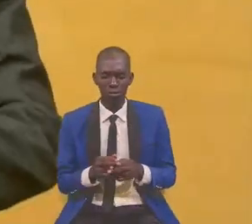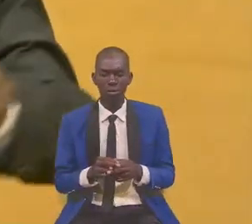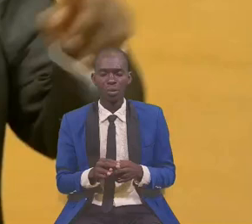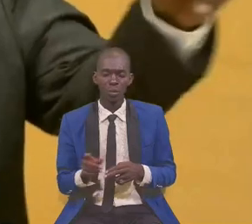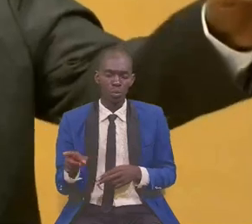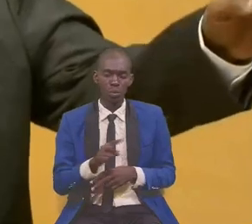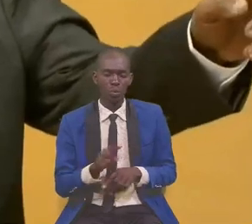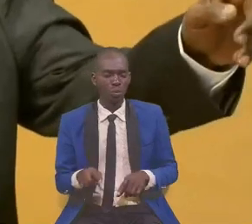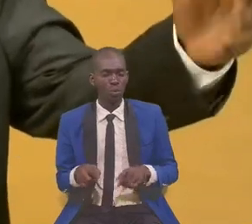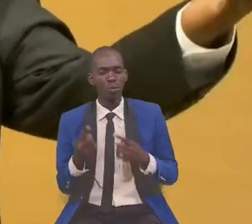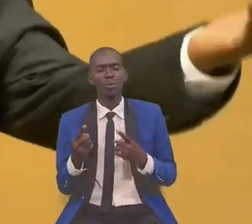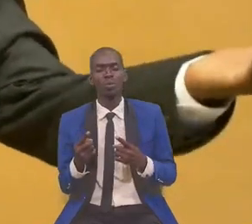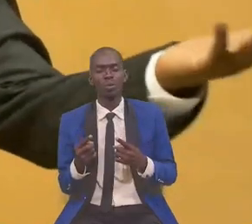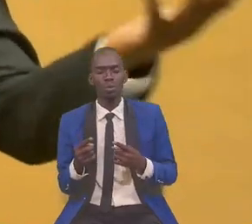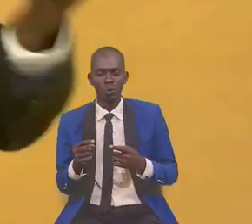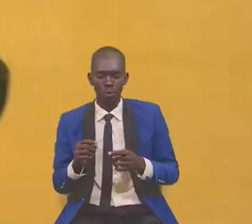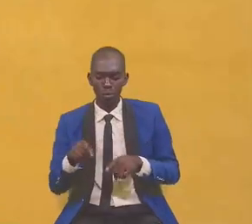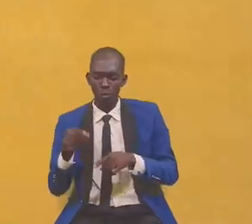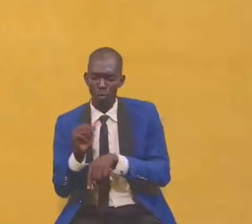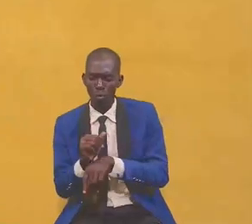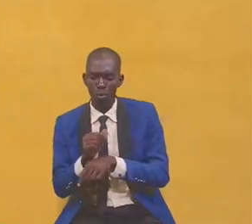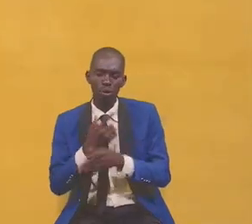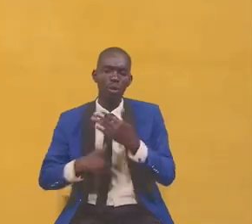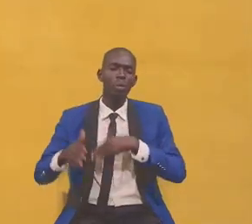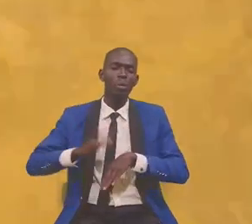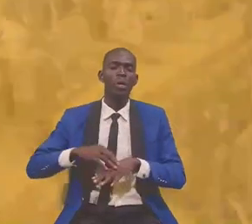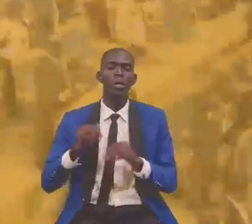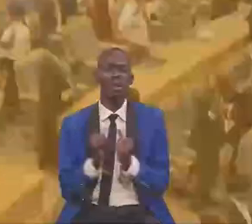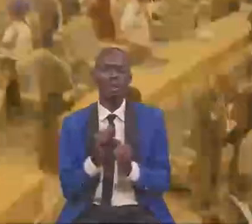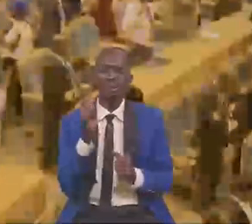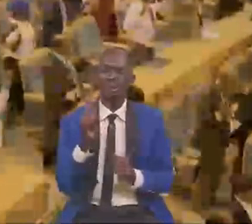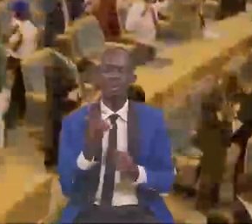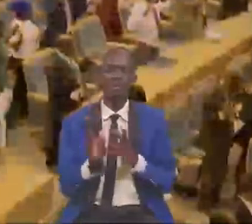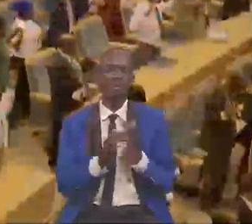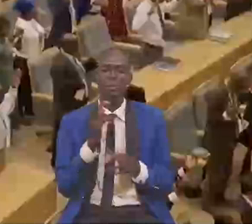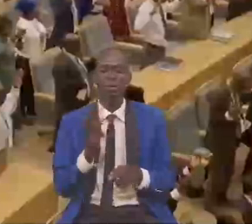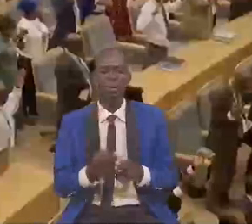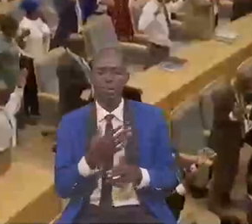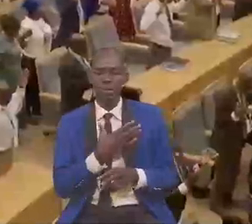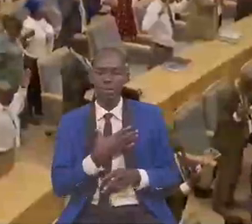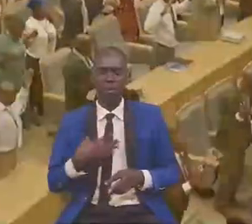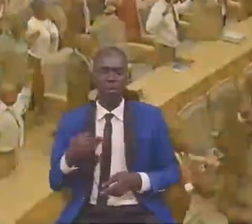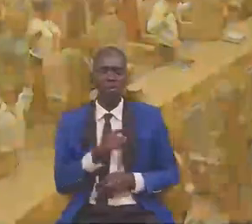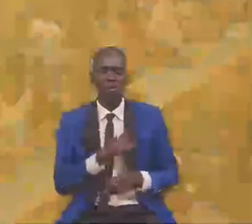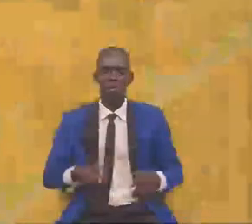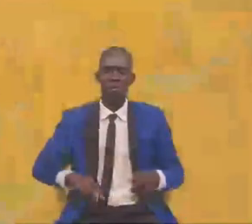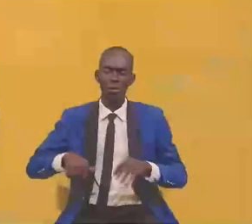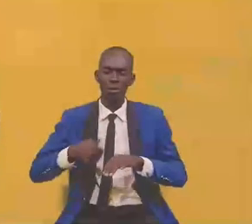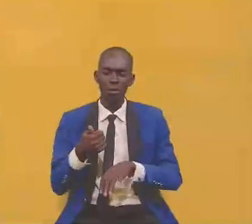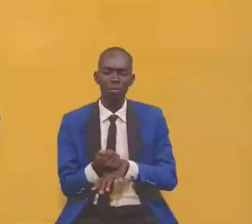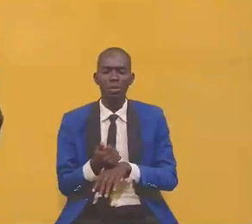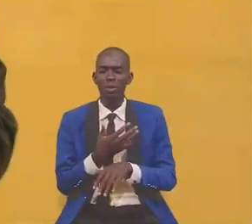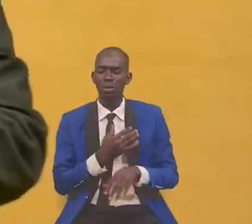Vous allez vous marcher et vous revenez avec témoignage. Et le Seigneur affirme et